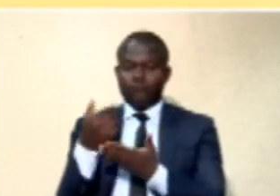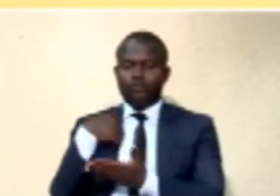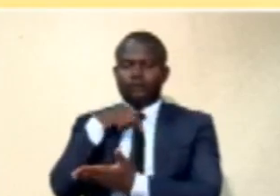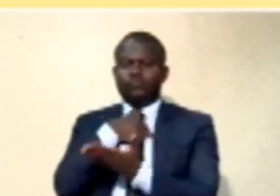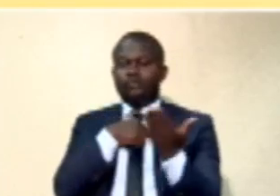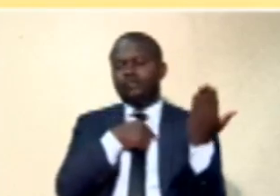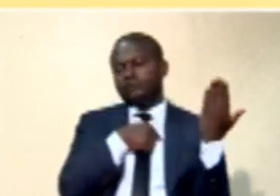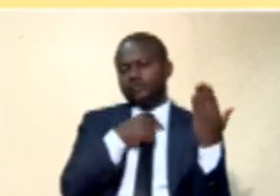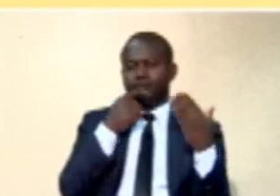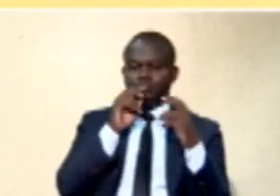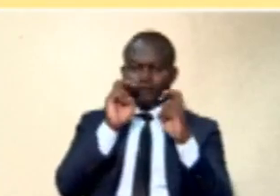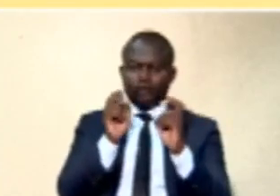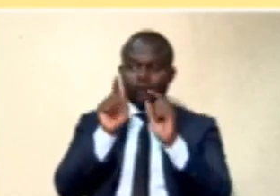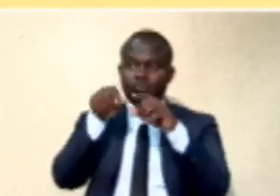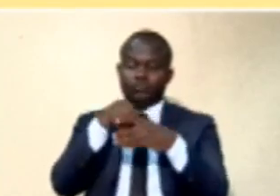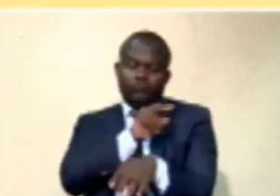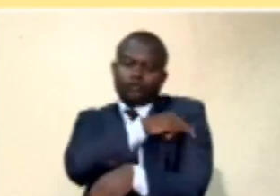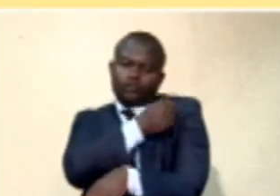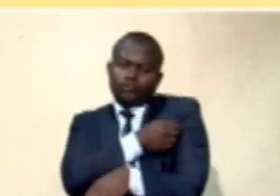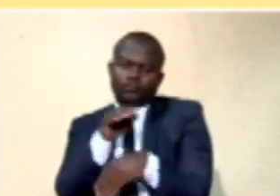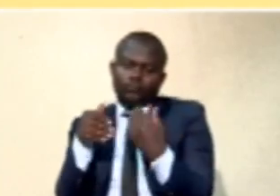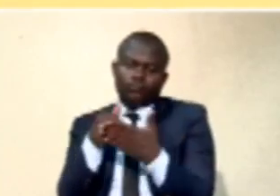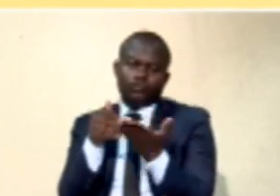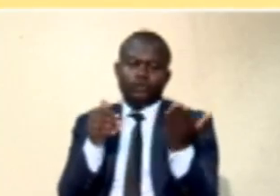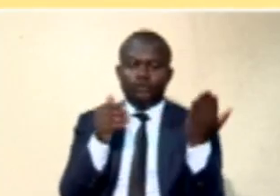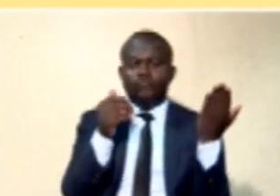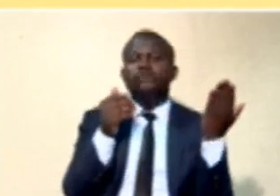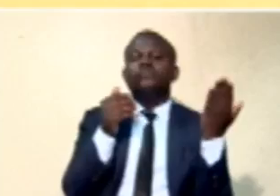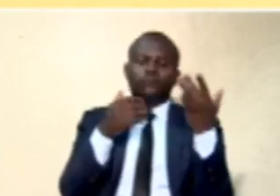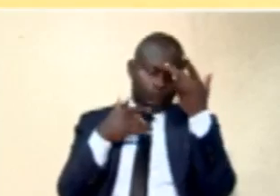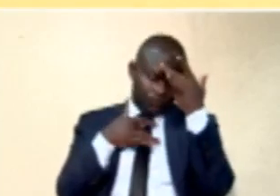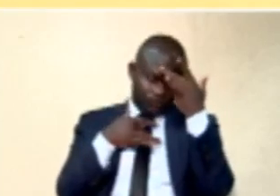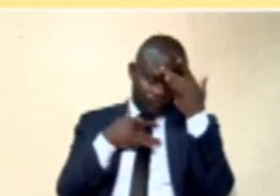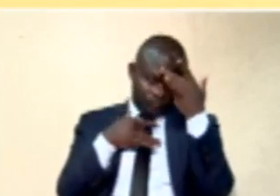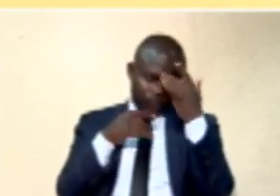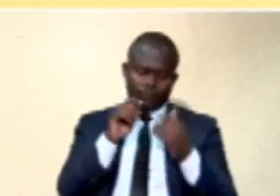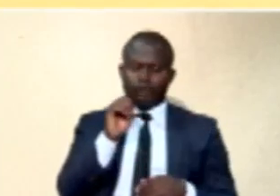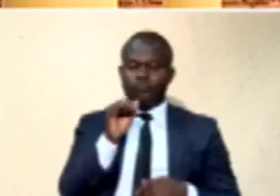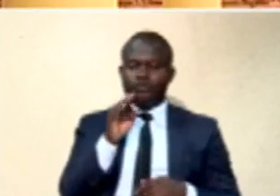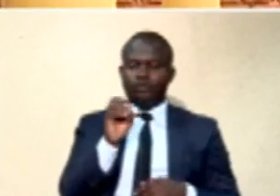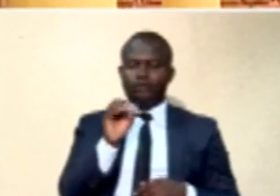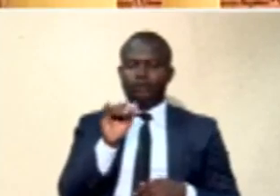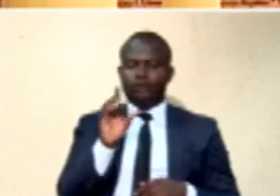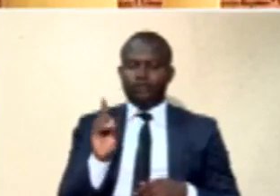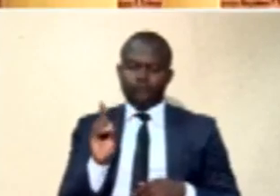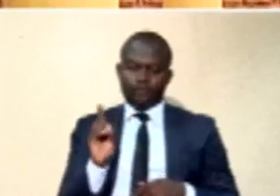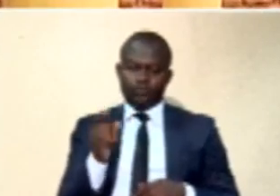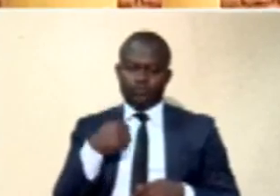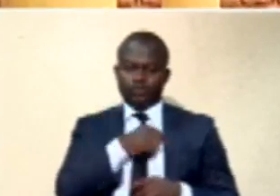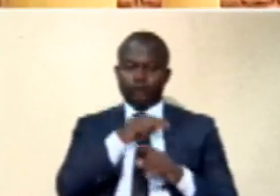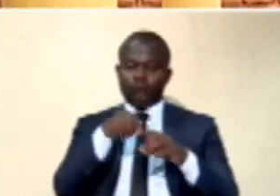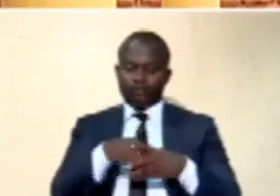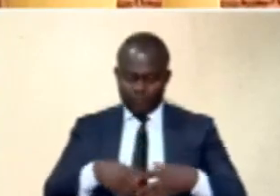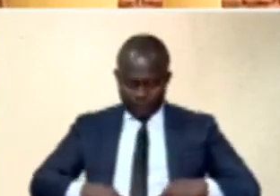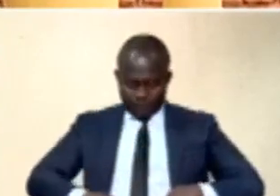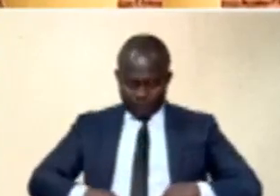ukavuga utereka njye kwa muganga. Nibwo baje kubasuzuma basanga barwaye tifoyide, barabavura barakira. Nahaje mbabara mu